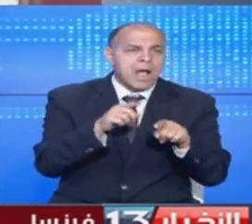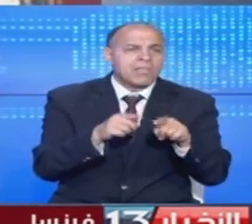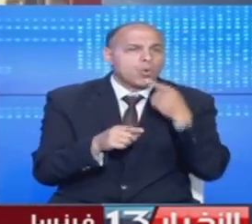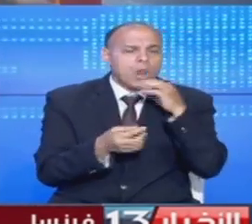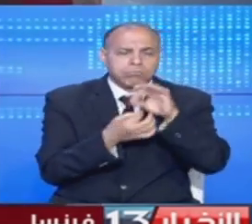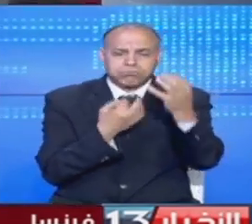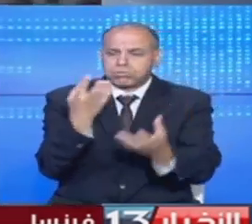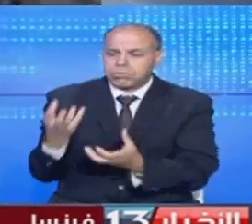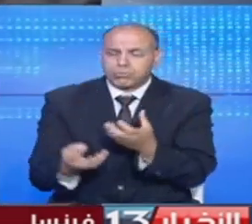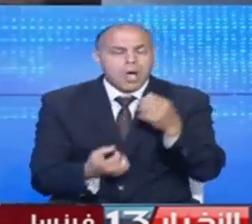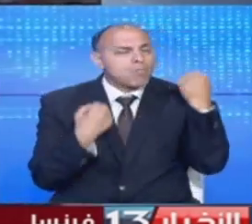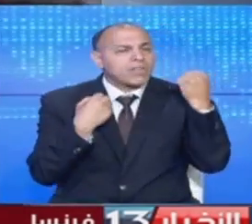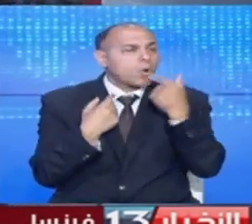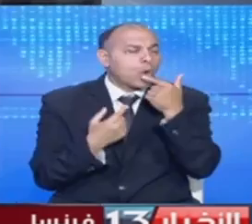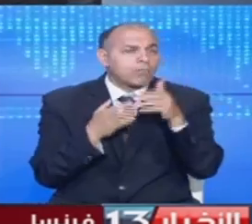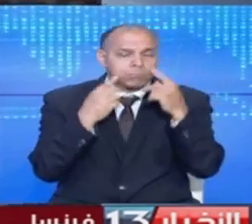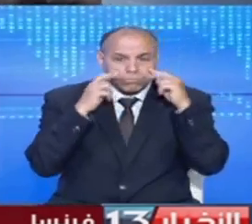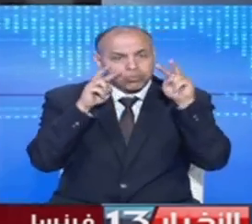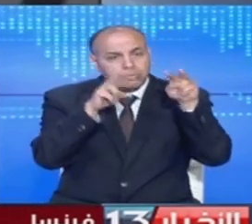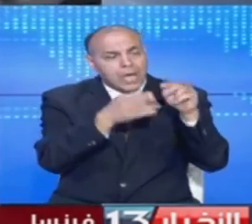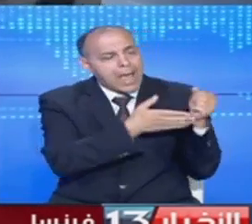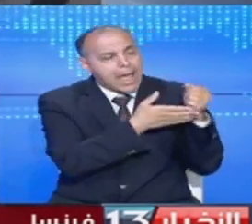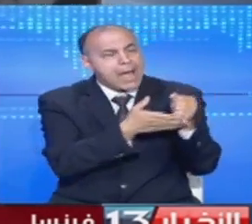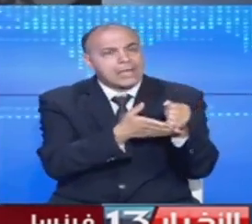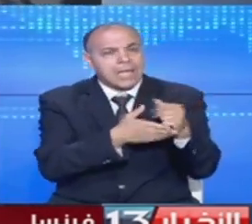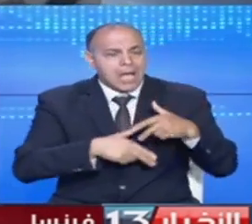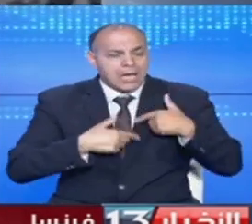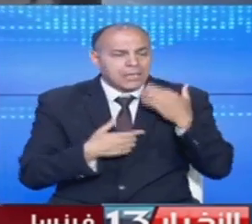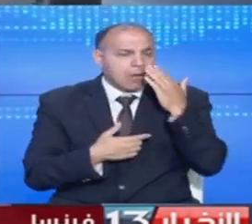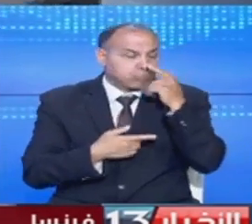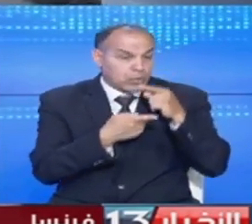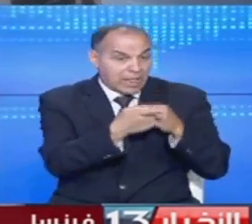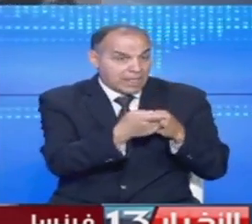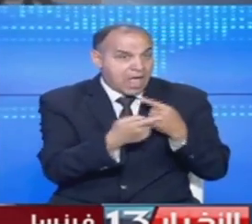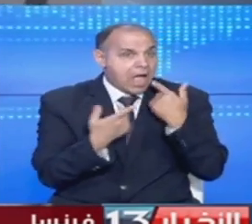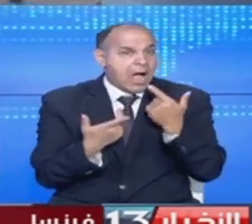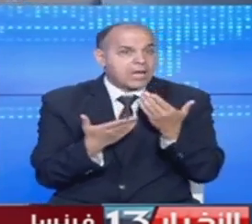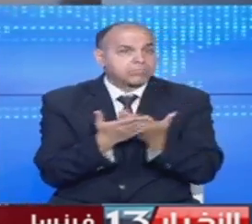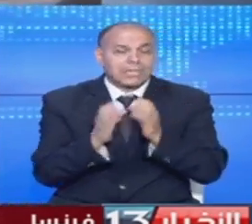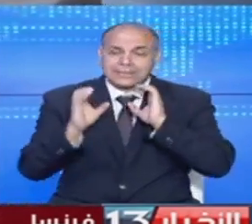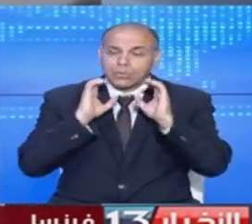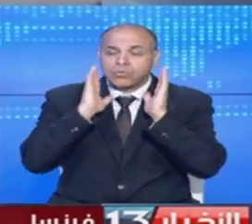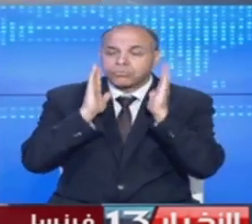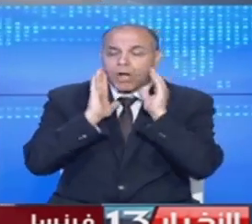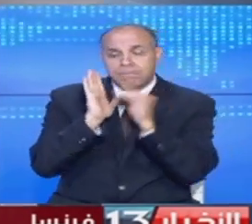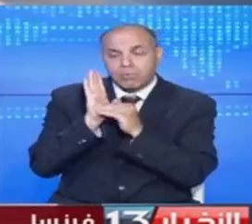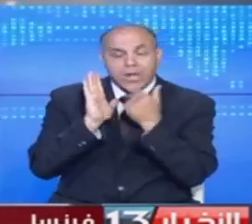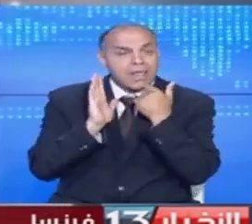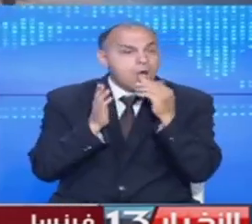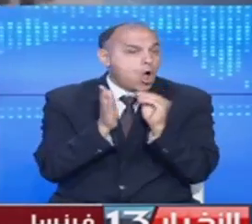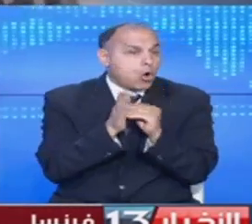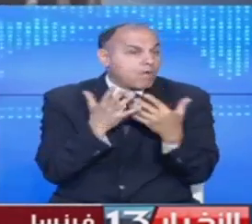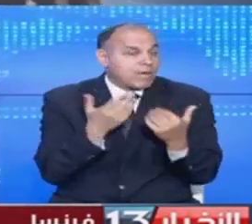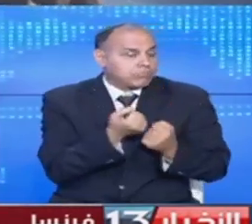المحتجين النار، مظاهرة جذبت انتباه من يدعمون حركة حياة السود مهمة على وسائل التواصل الاجتماعي، وكذلك